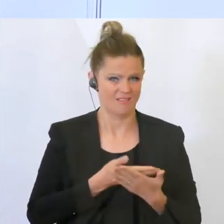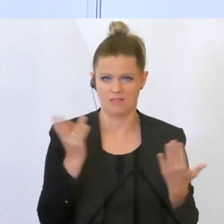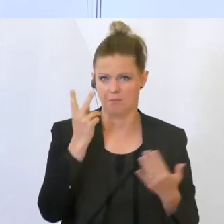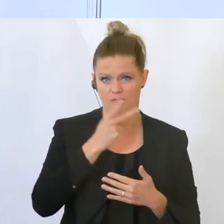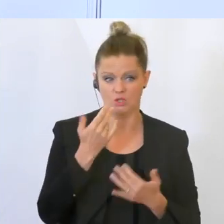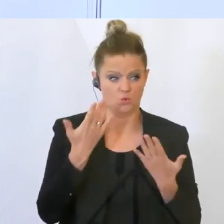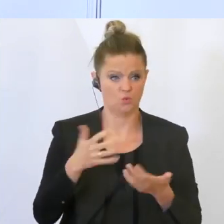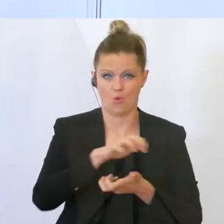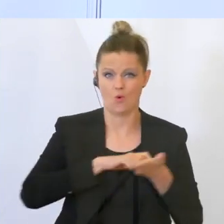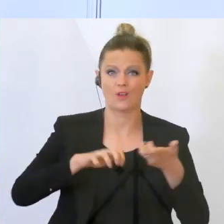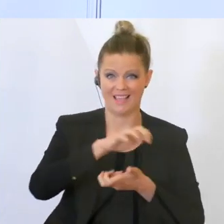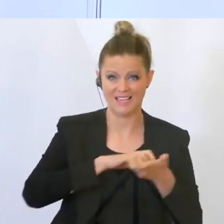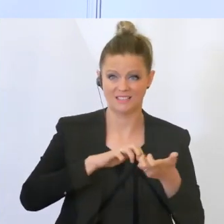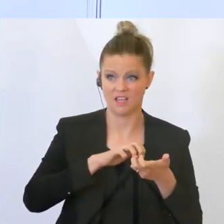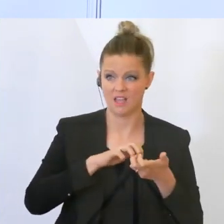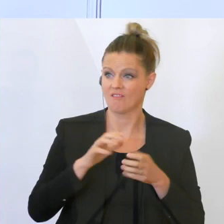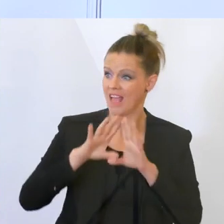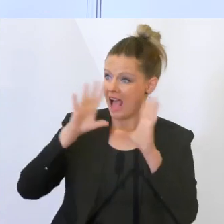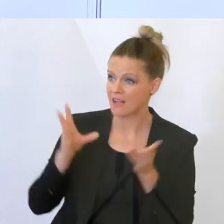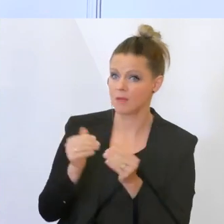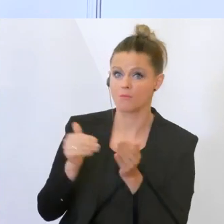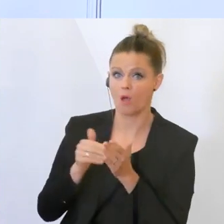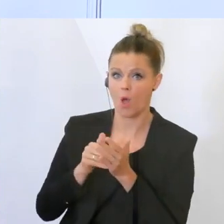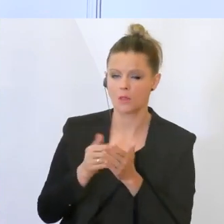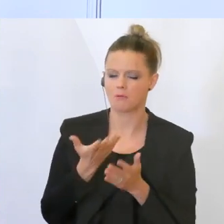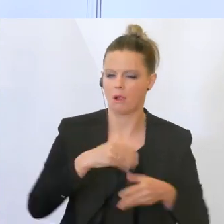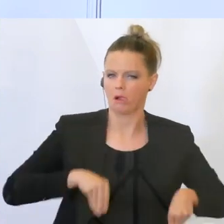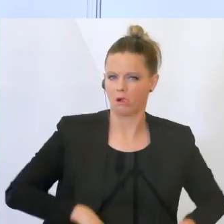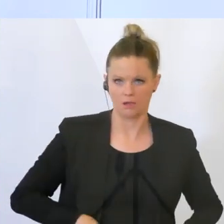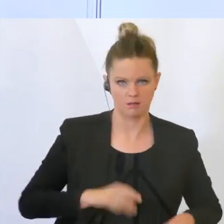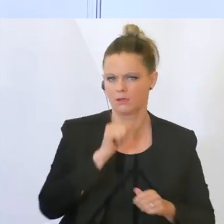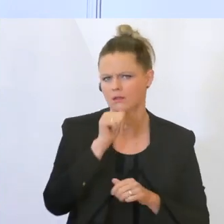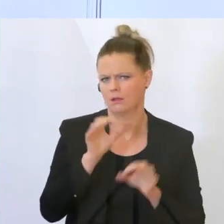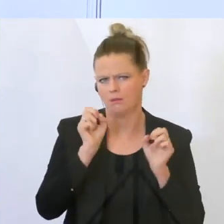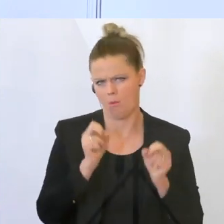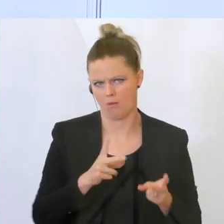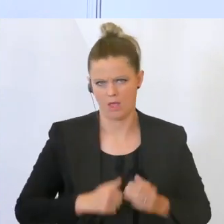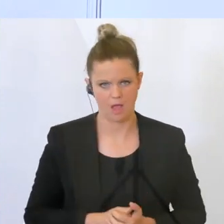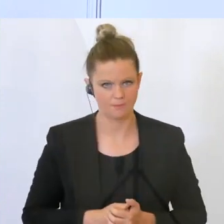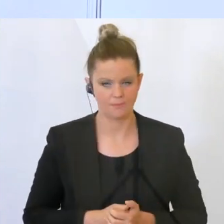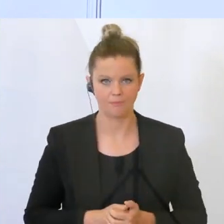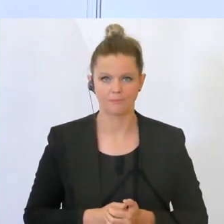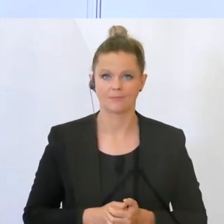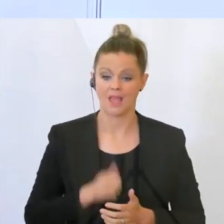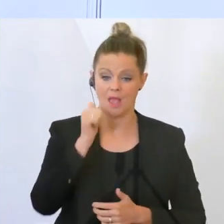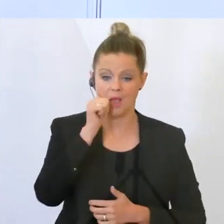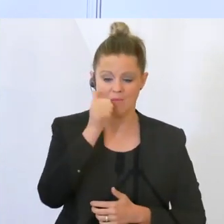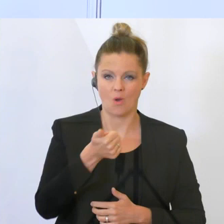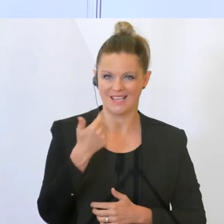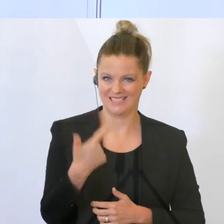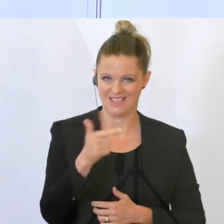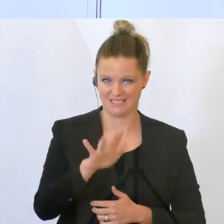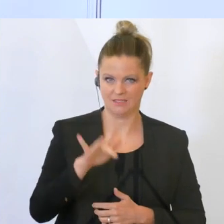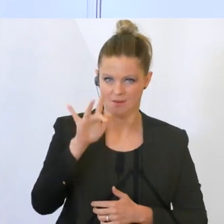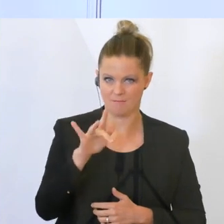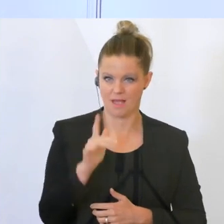sich in Zeiten der Krise auf Kosten der Allgemeinheit ein Körpergeld macht. Abschließend noch, morgen am 20. startet